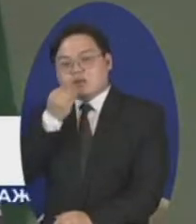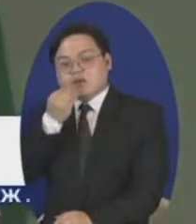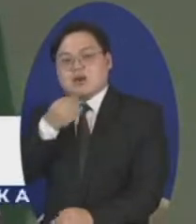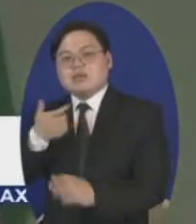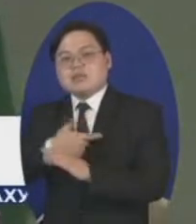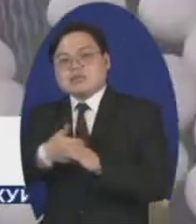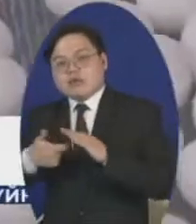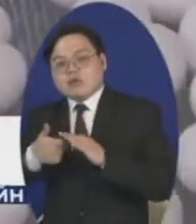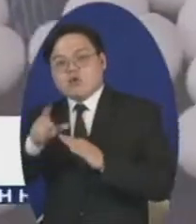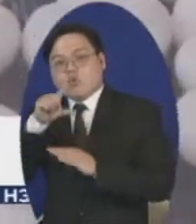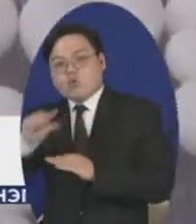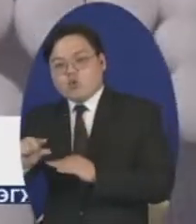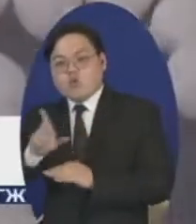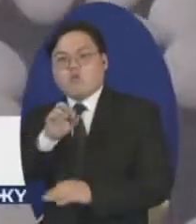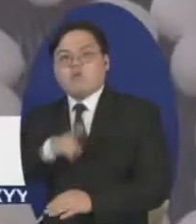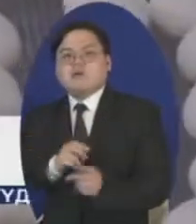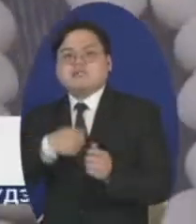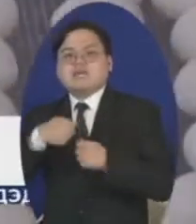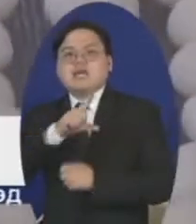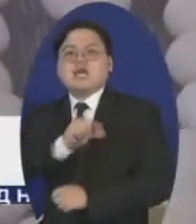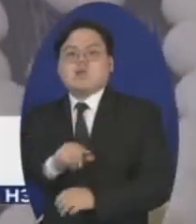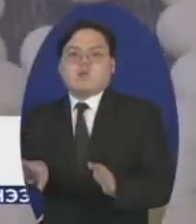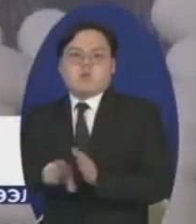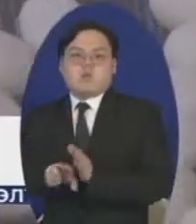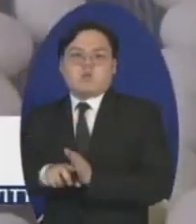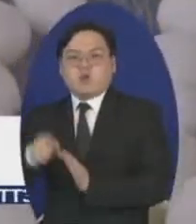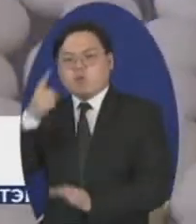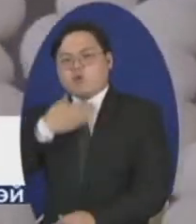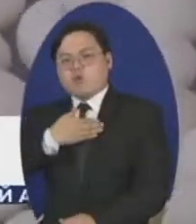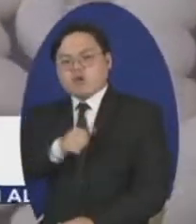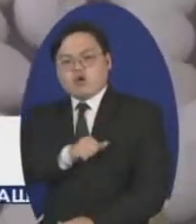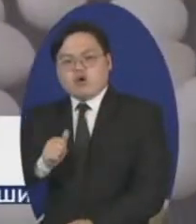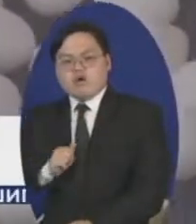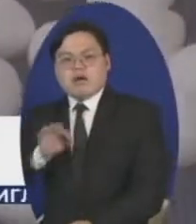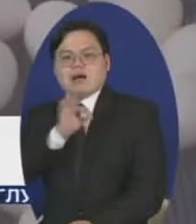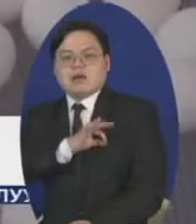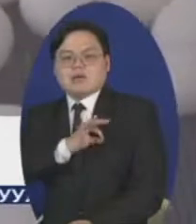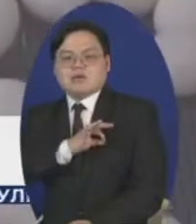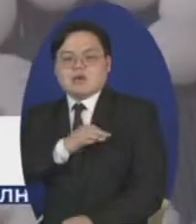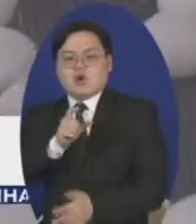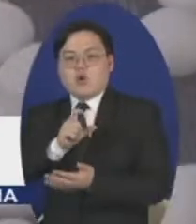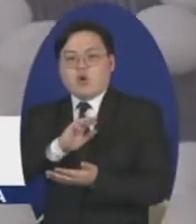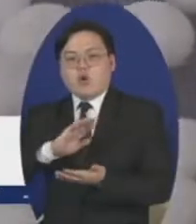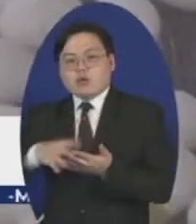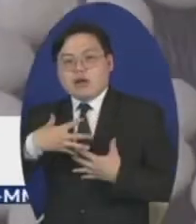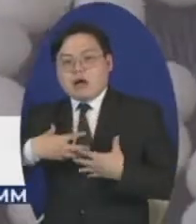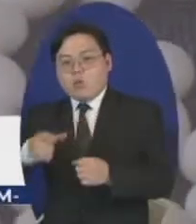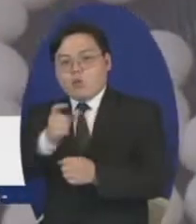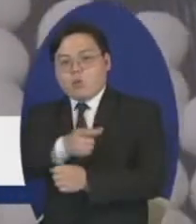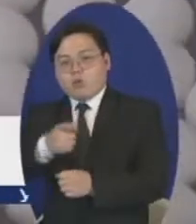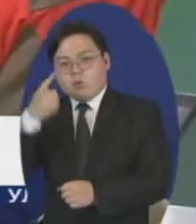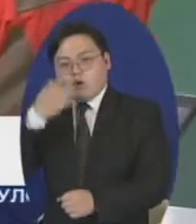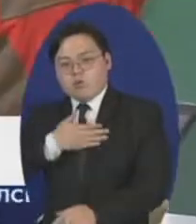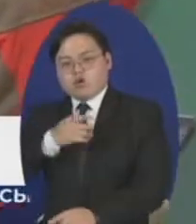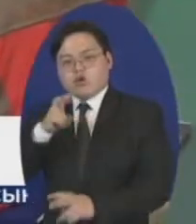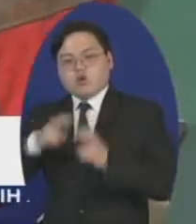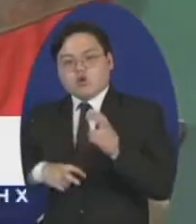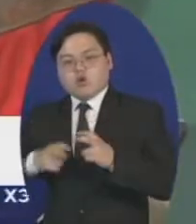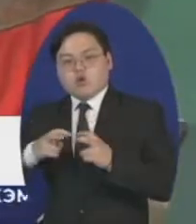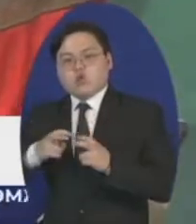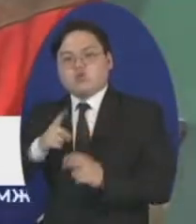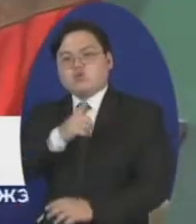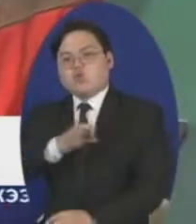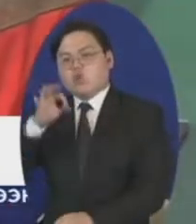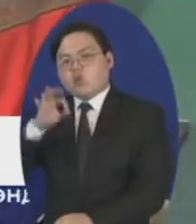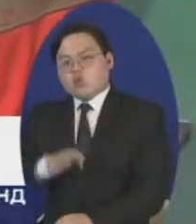хүл өртөг буурах юм. Ингэснээр үндэсний үйлдвэрлэгчид ашигтай ажиллаж, нөгөө талд хэрэглэгчид дотоодод үйлдвэрлэсэн бүтээгдэхүүнийг хямдар